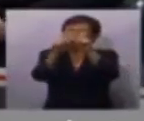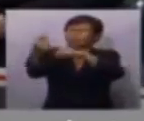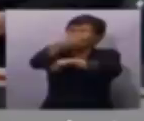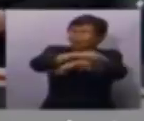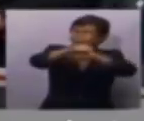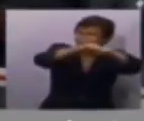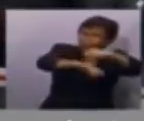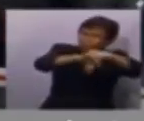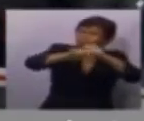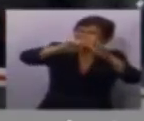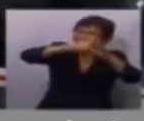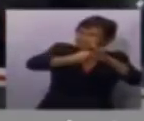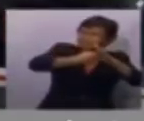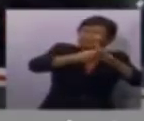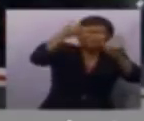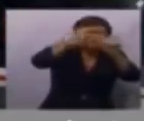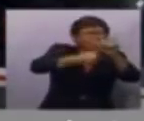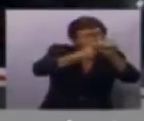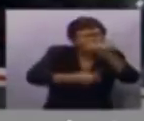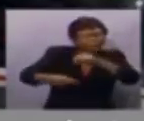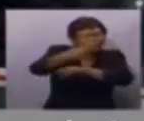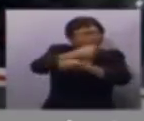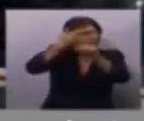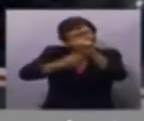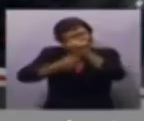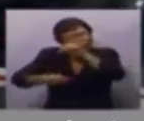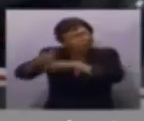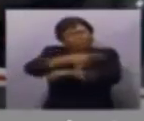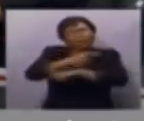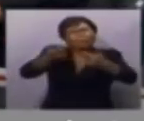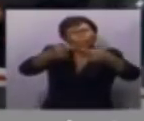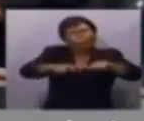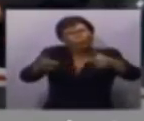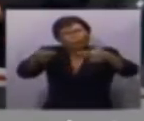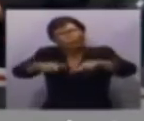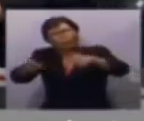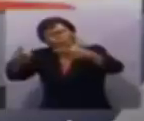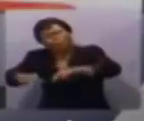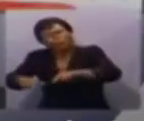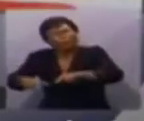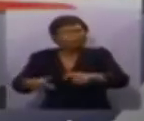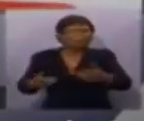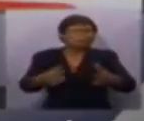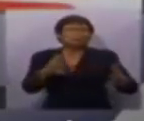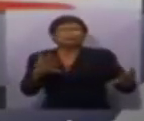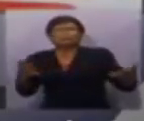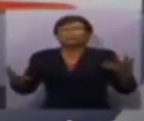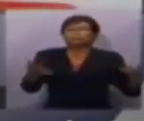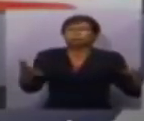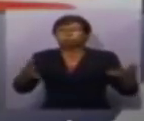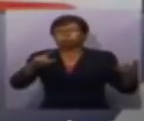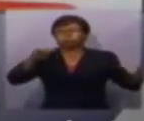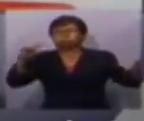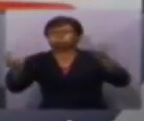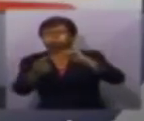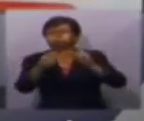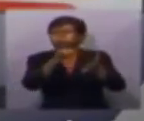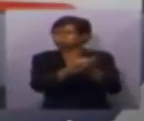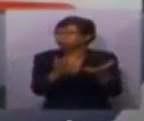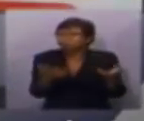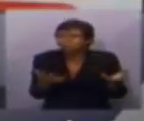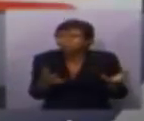berikutnya kempen bermula. Setiap hari dijangka akan berlaku mungkin ya dramatiknya perubahannya di